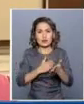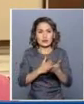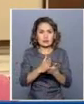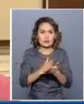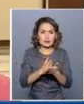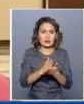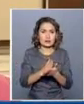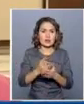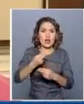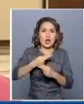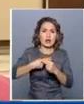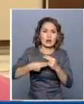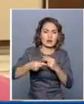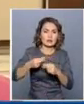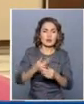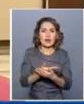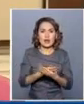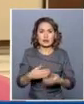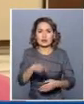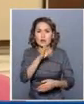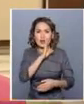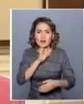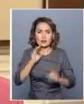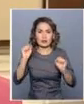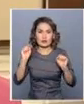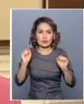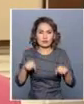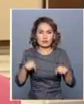қызметкерде де, кәсіпкерлік жұмыста да қолдарынан барлық жұмыс келетінін дәлелденіп тұр.